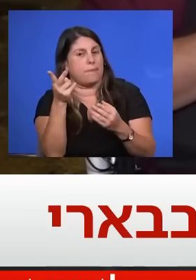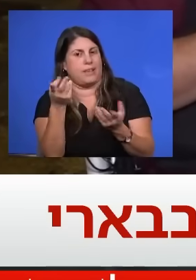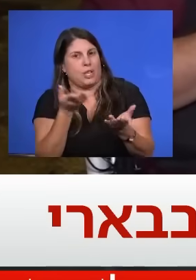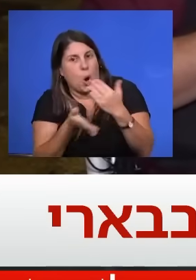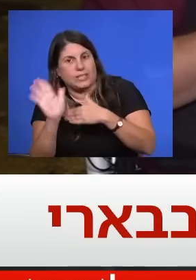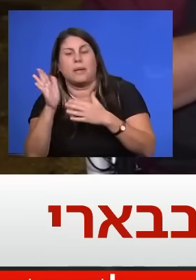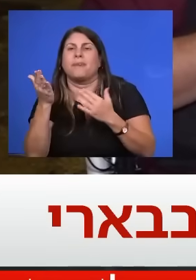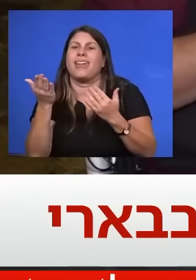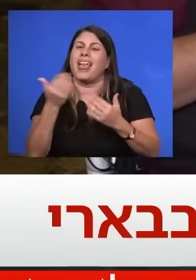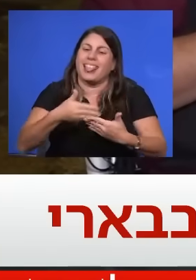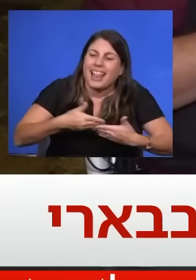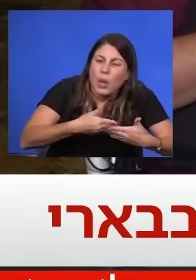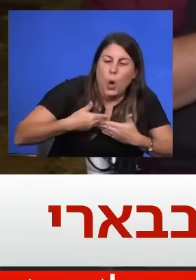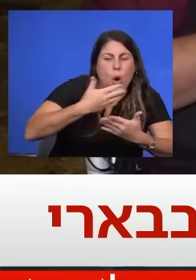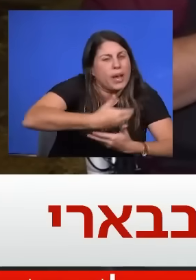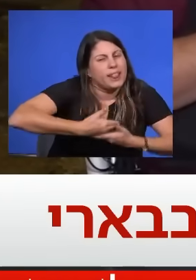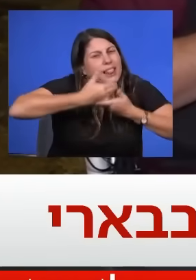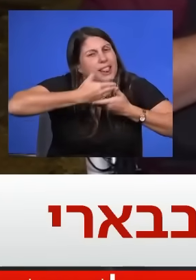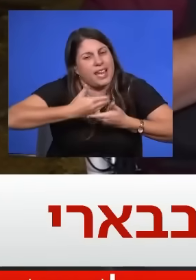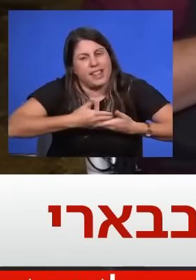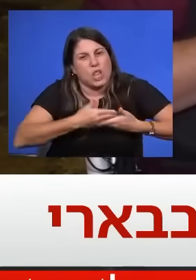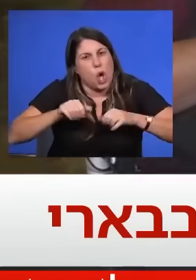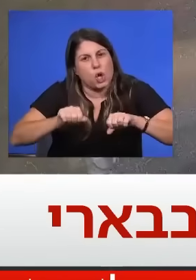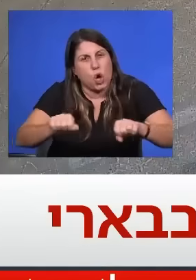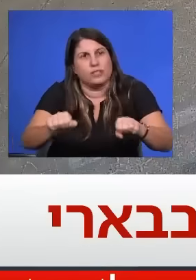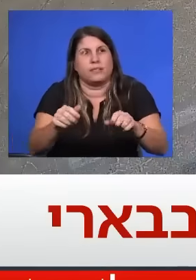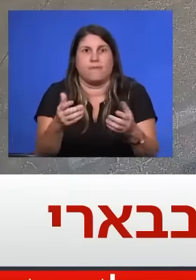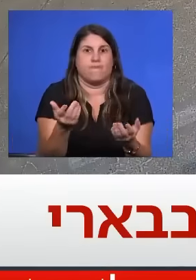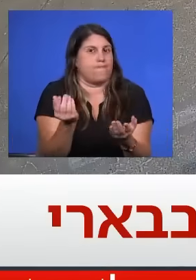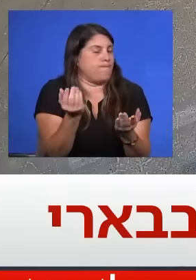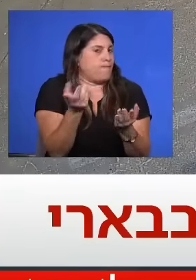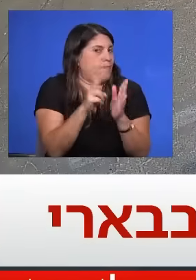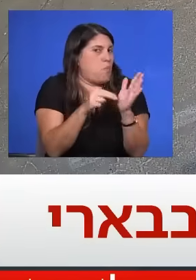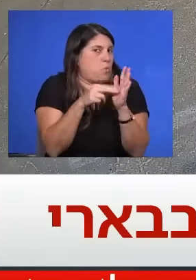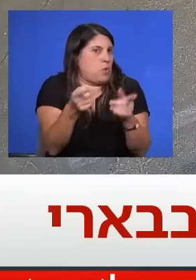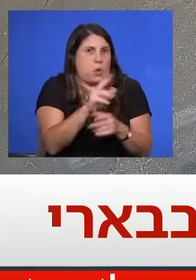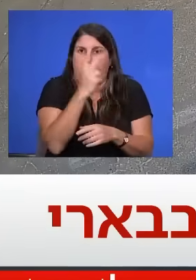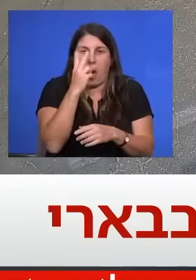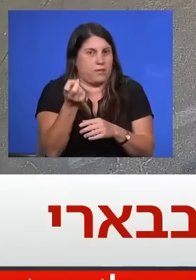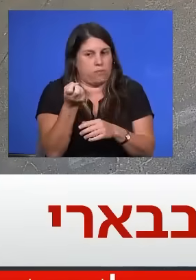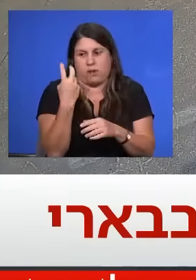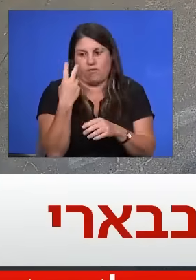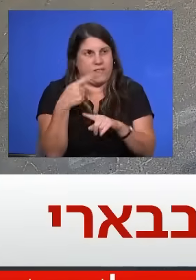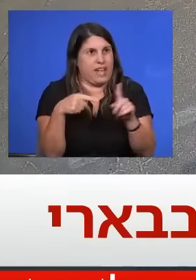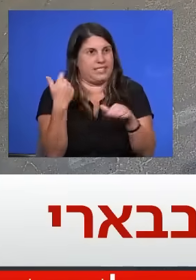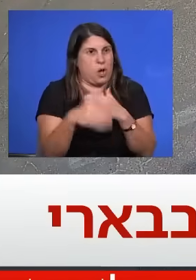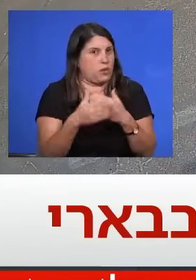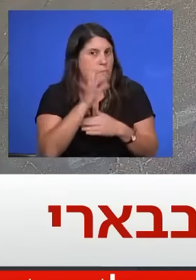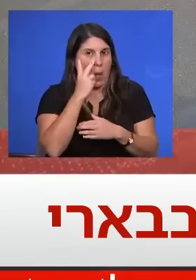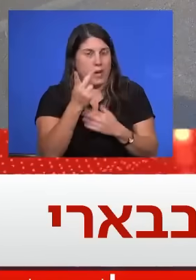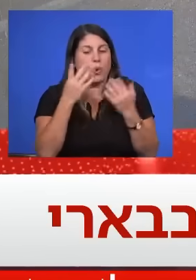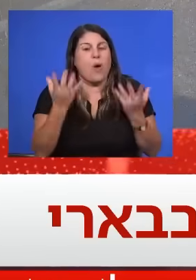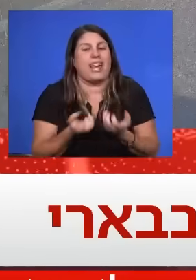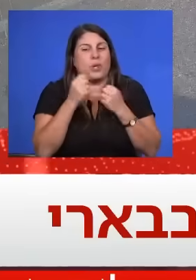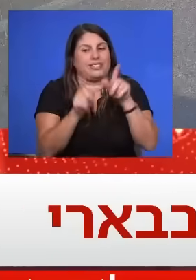על הידיים, תמונות דרמטיות. כאלה עוד לא ראינו בשבועיים וחצי האחרונים. חילוץ תושבי בערי ממש תוך